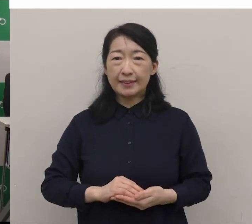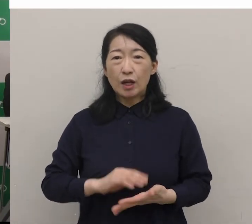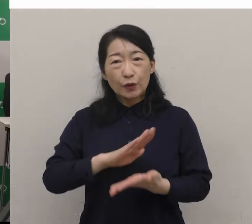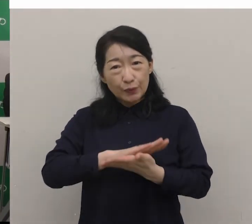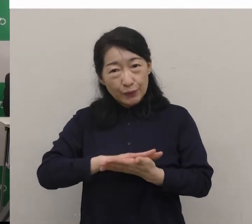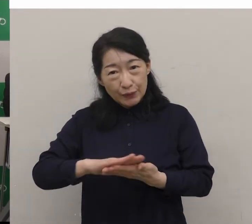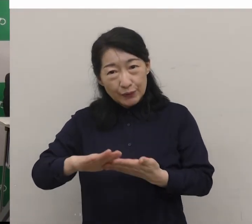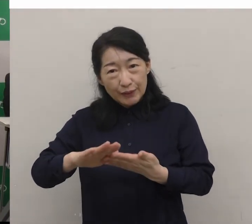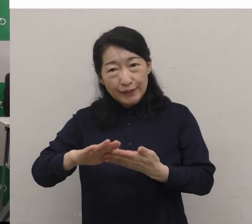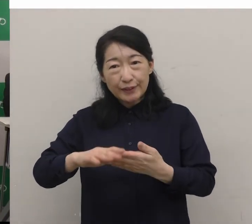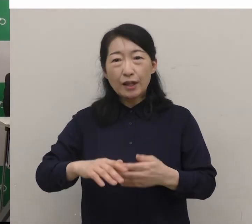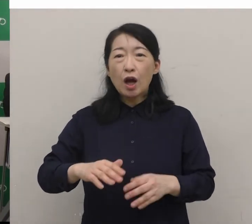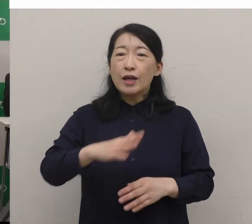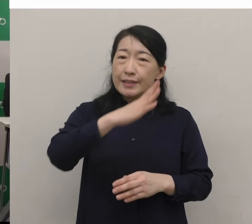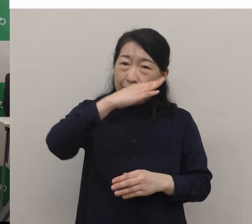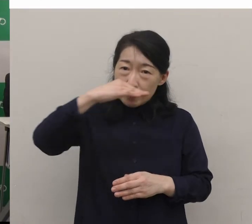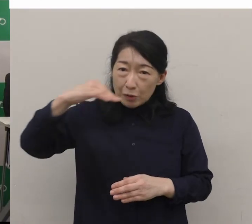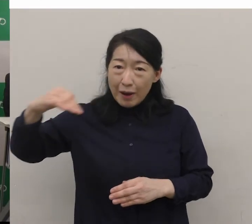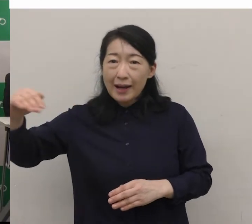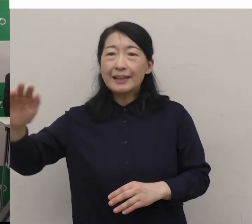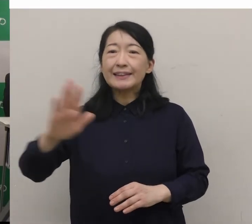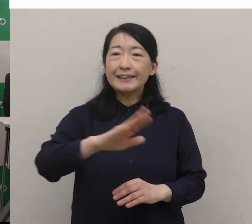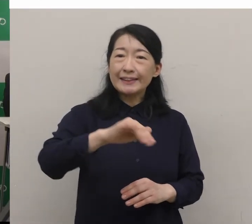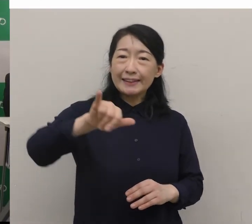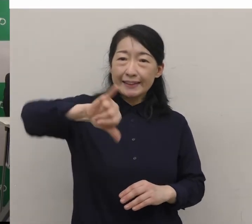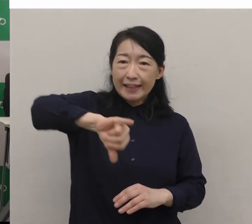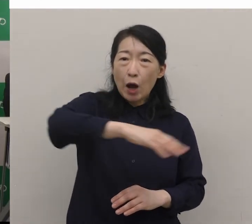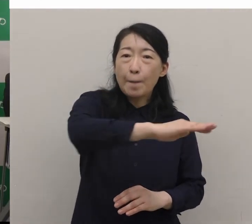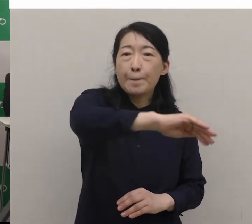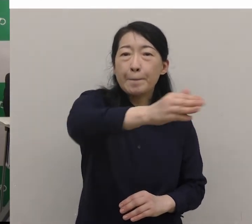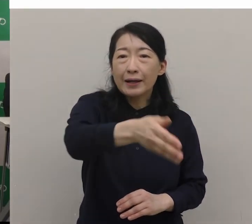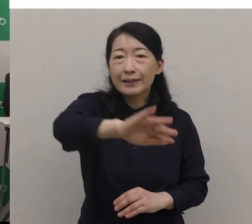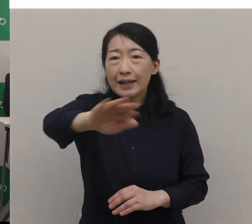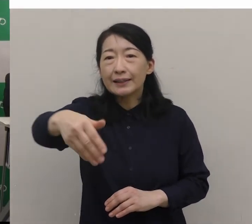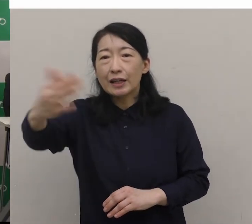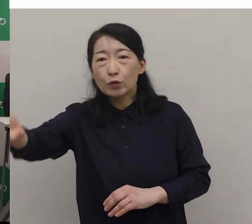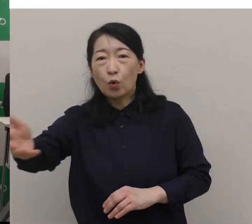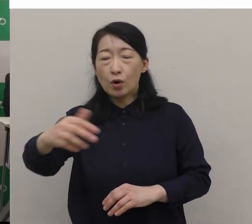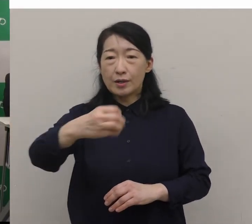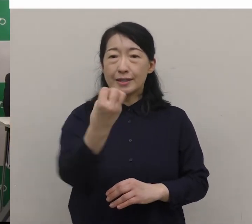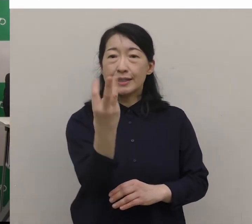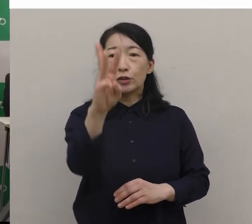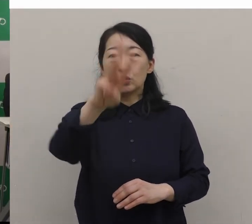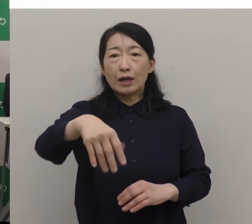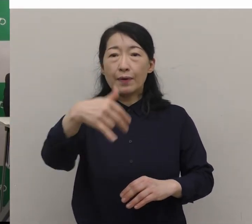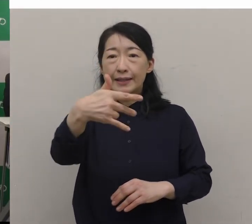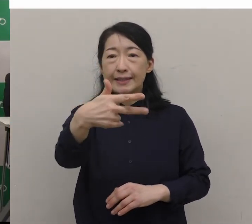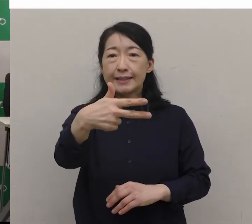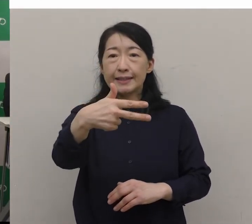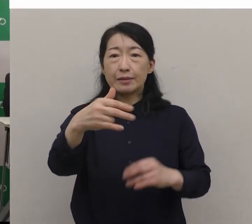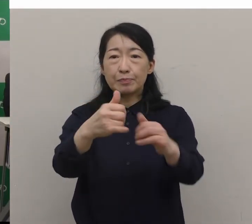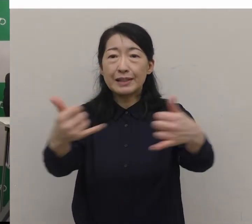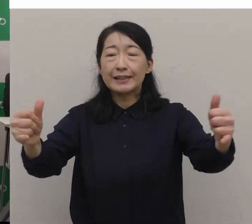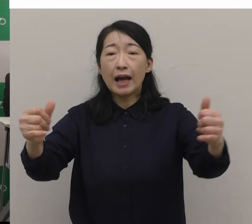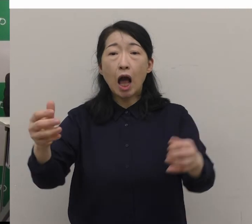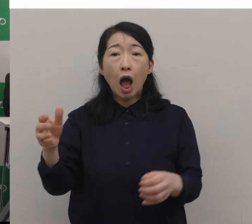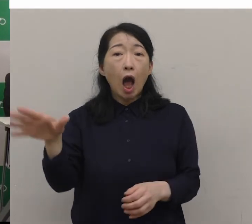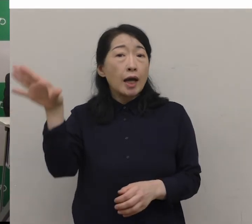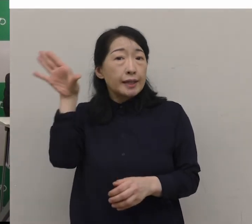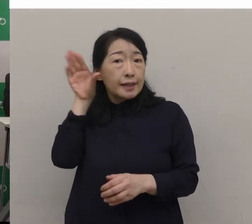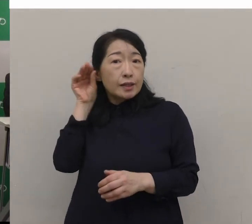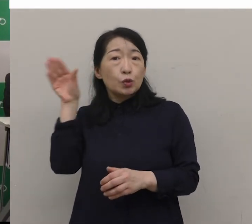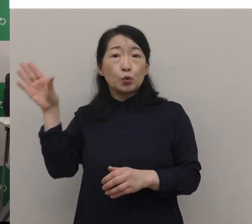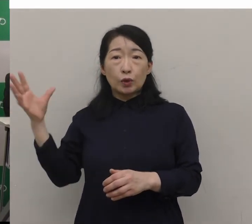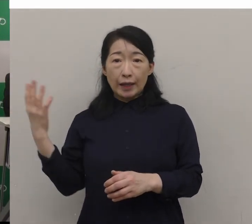美しく壮大な茶畑と、菊川市民が菊川っていうヒアリングですね、